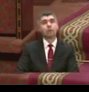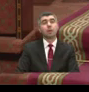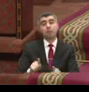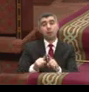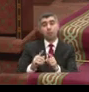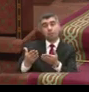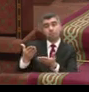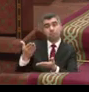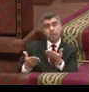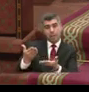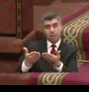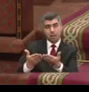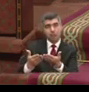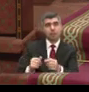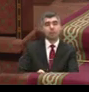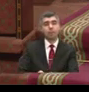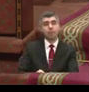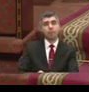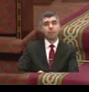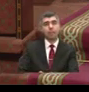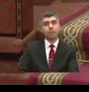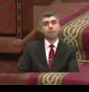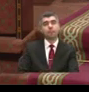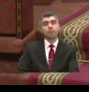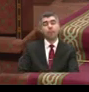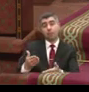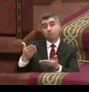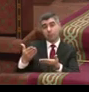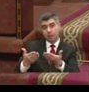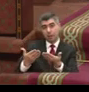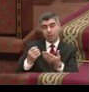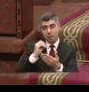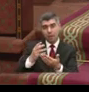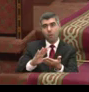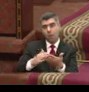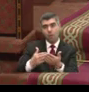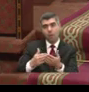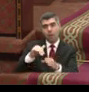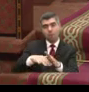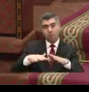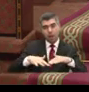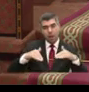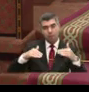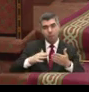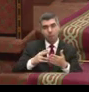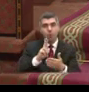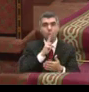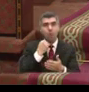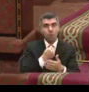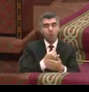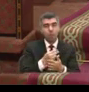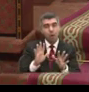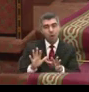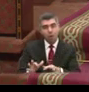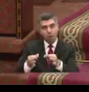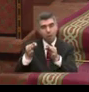التوازن بين السلطة المجلس الدستوري نعم أين التوازن بين السلطتين التشريعية والتنفيذية يعد بمقتضى الفقرة الثانية من